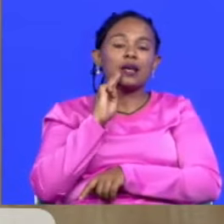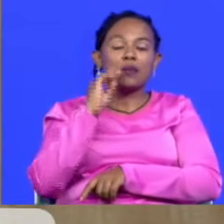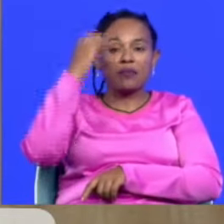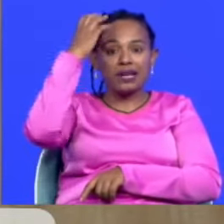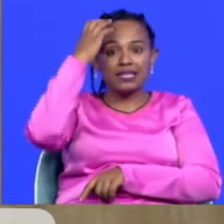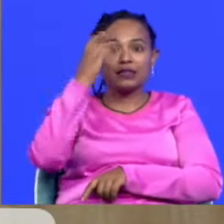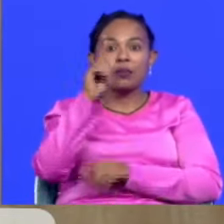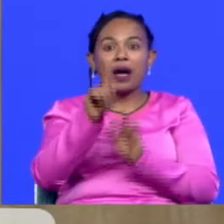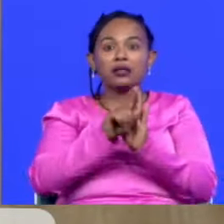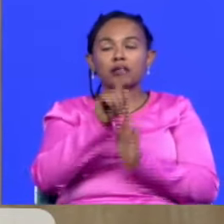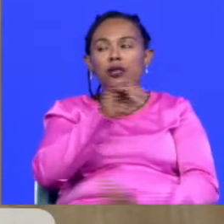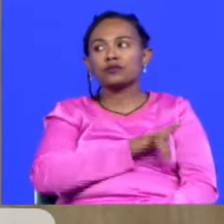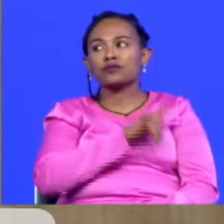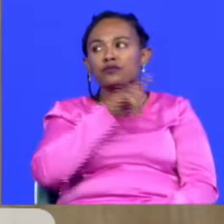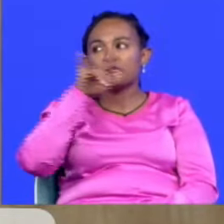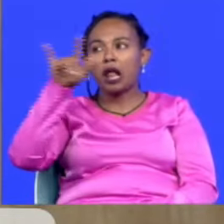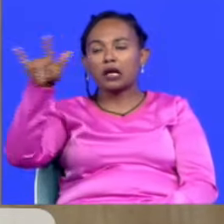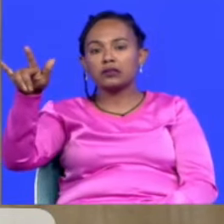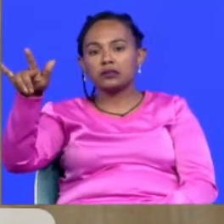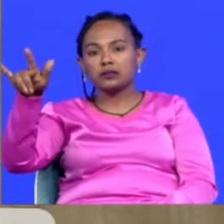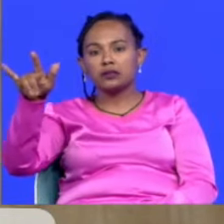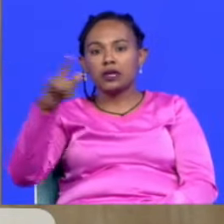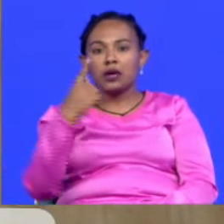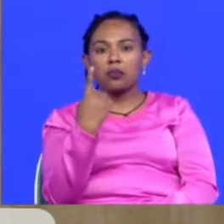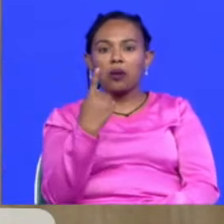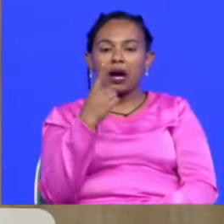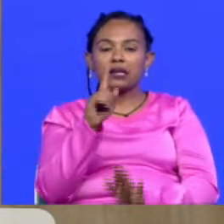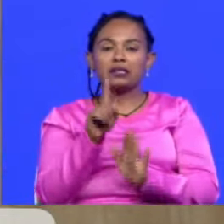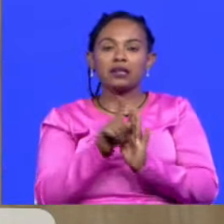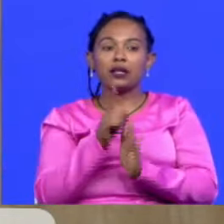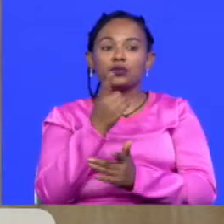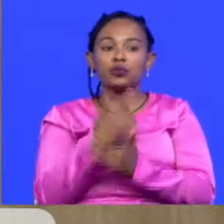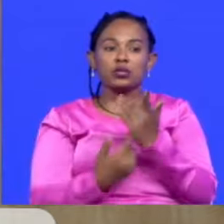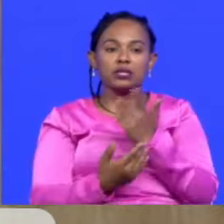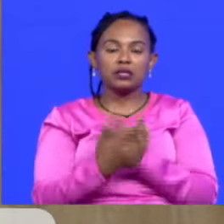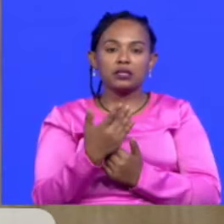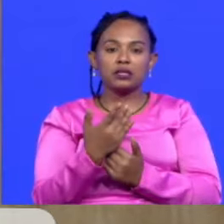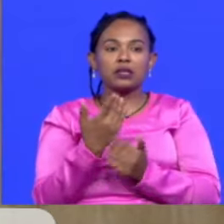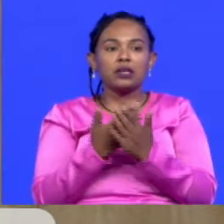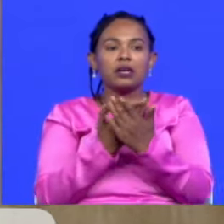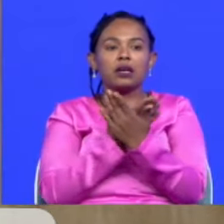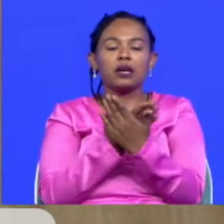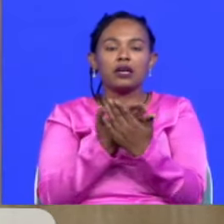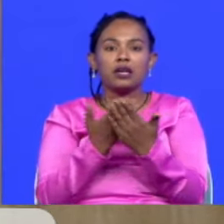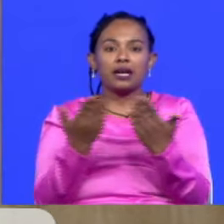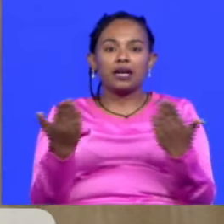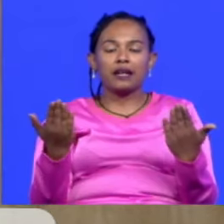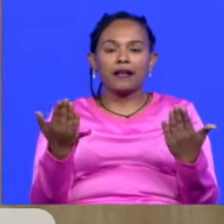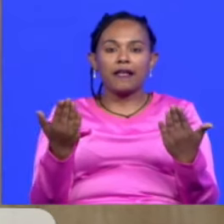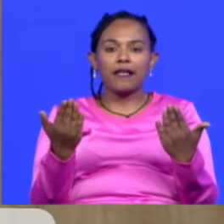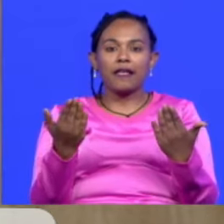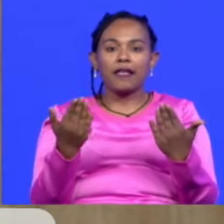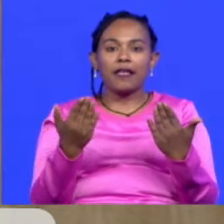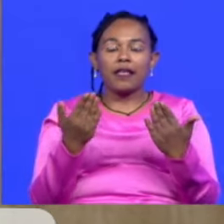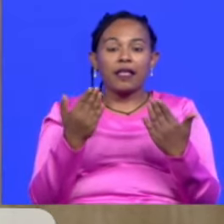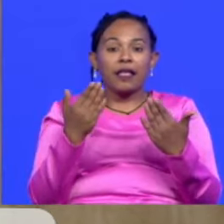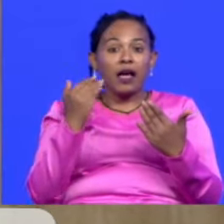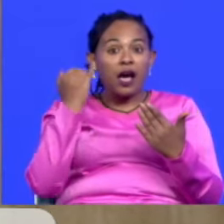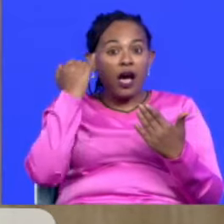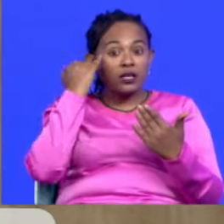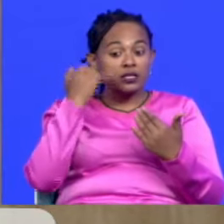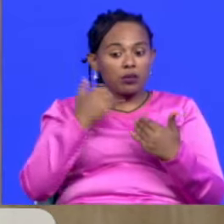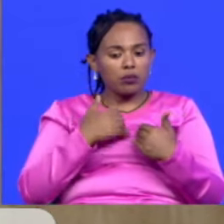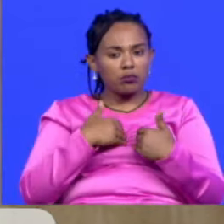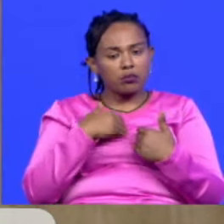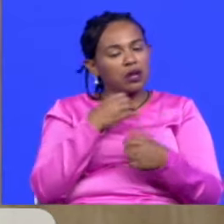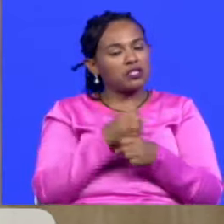በአንድ ሰዓት ፍላይት እና በአንድ ሰዓት ውይይት ይሄን ነገር ኮንሰርን ካለው መልክ ማስያዝ